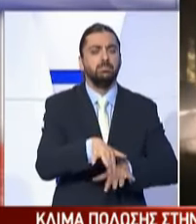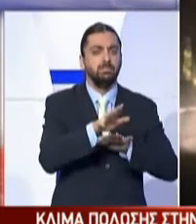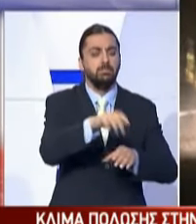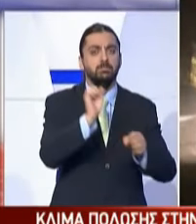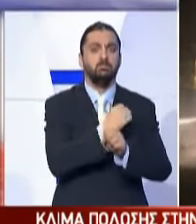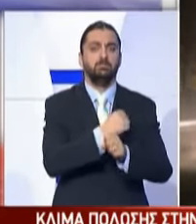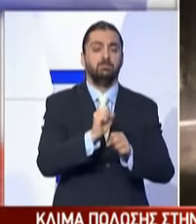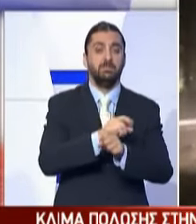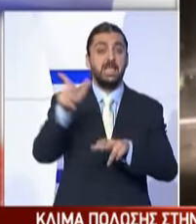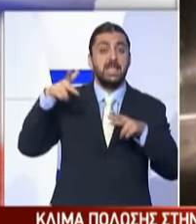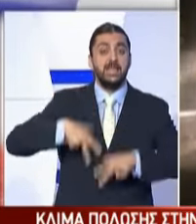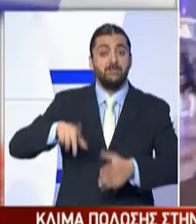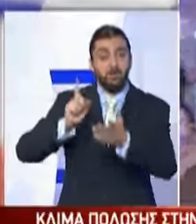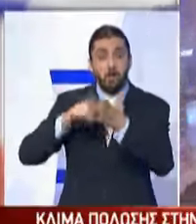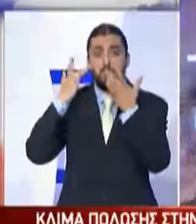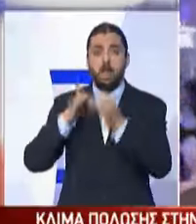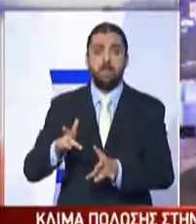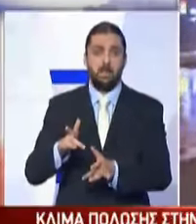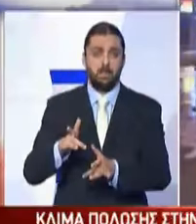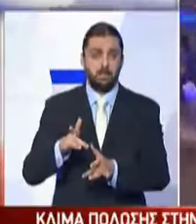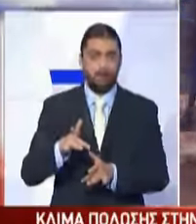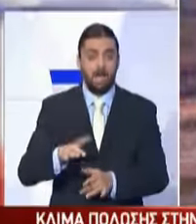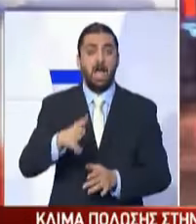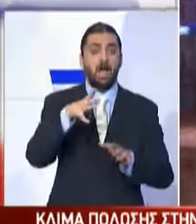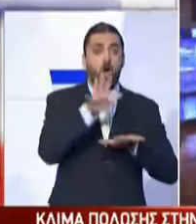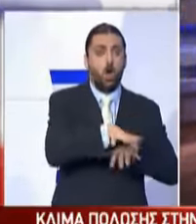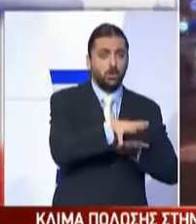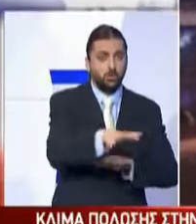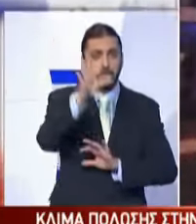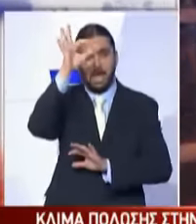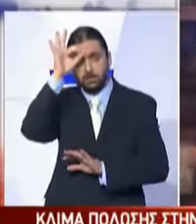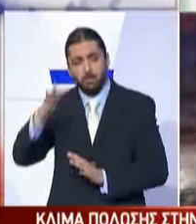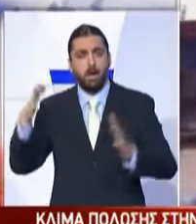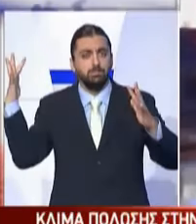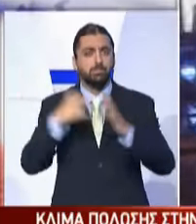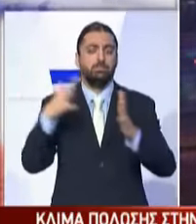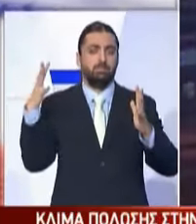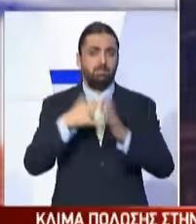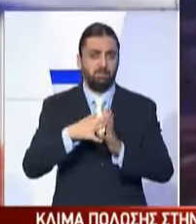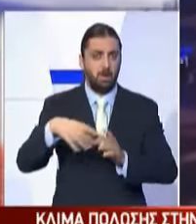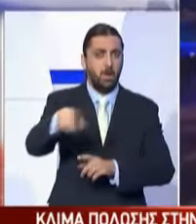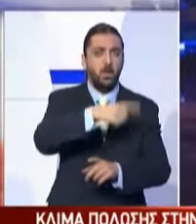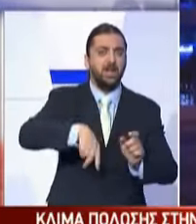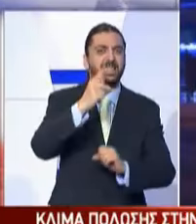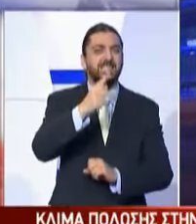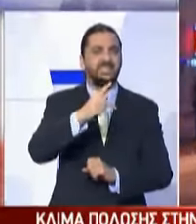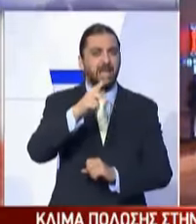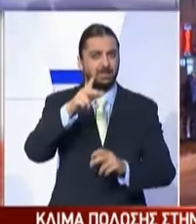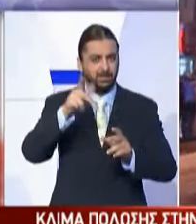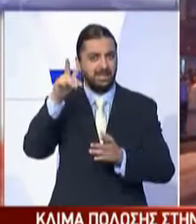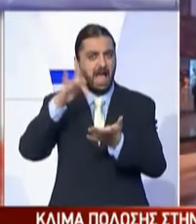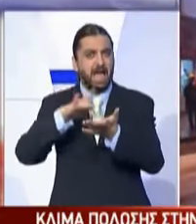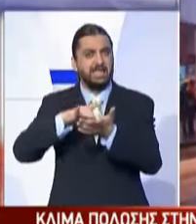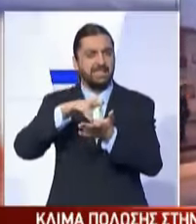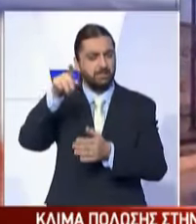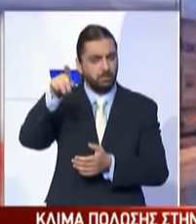τους για παραίτηση της κυβέρνησης. Συγκρούσεις με τις αστυνομικές δυνάμεις δεν έλειψαν από την πλατεία Κιζιλάι της τουρκικής πρωτεύουσας, ενώ